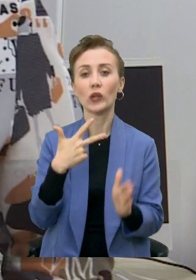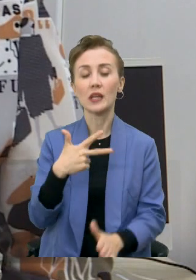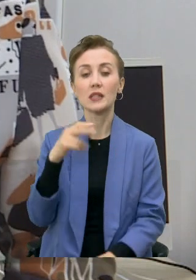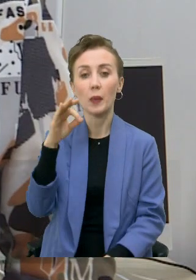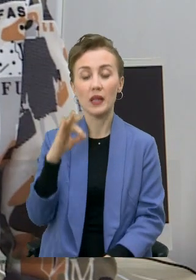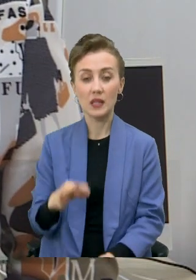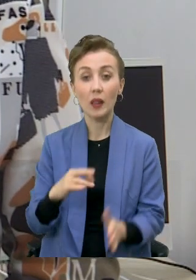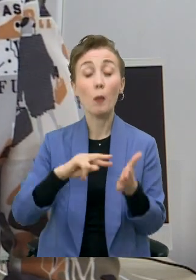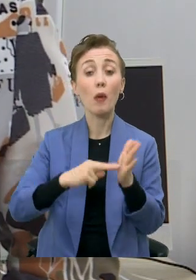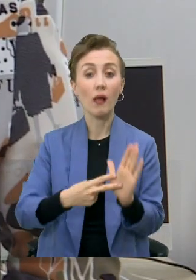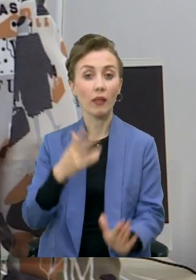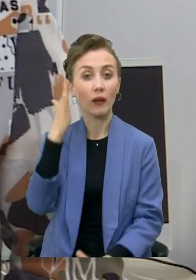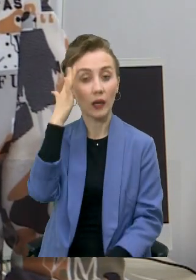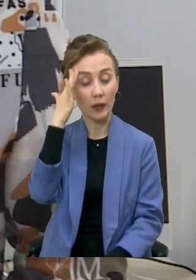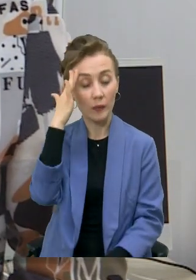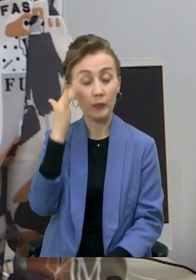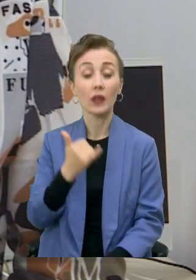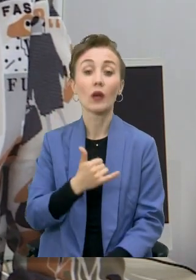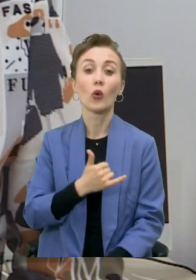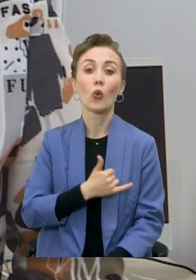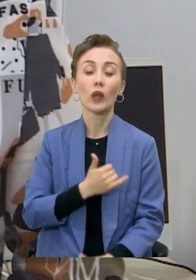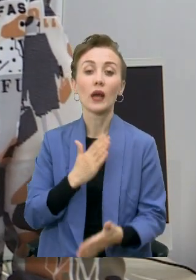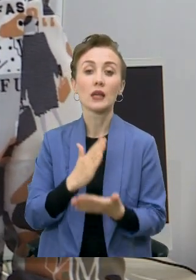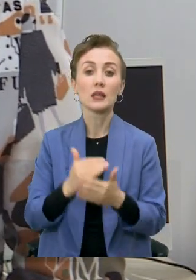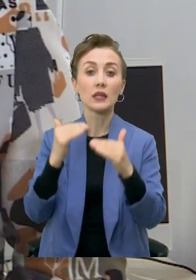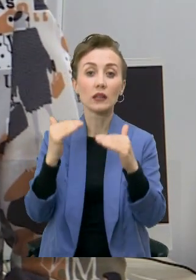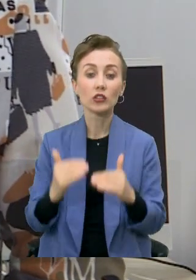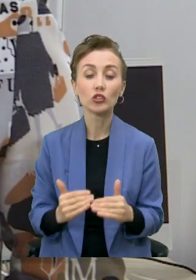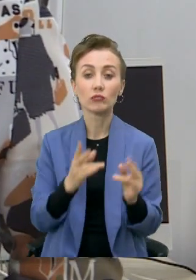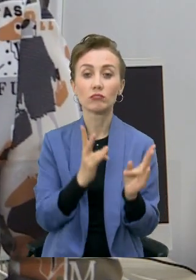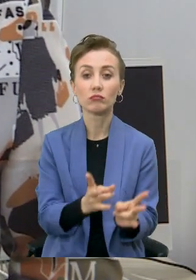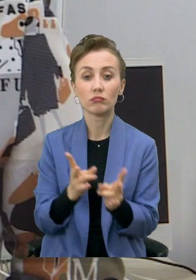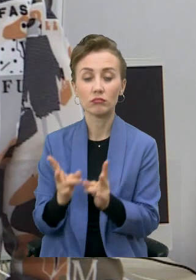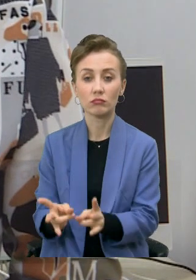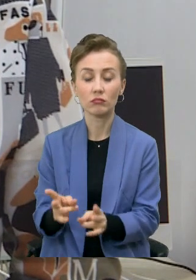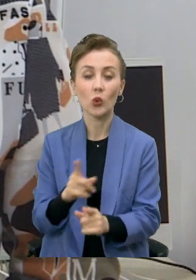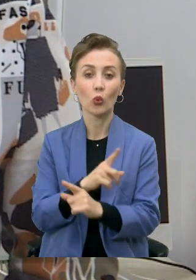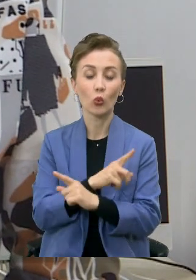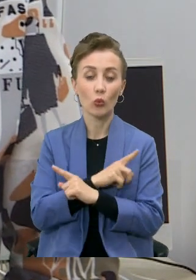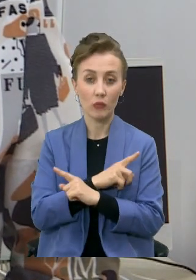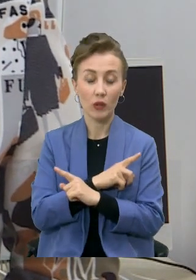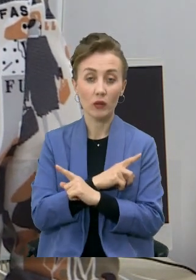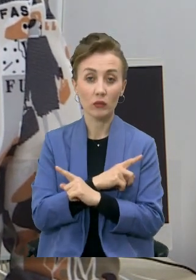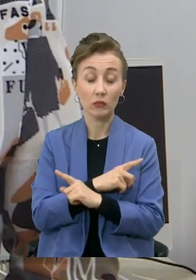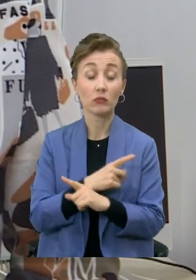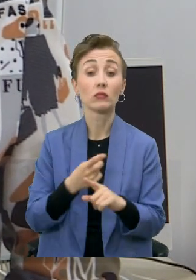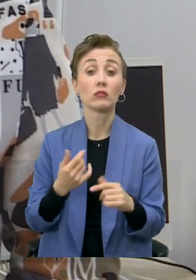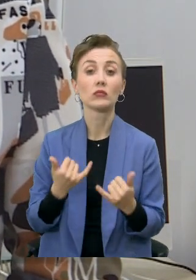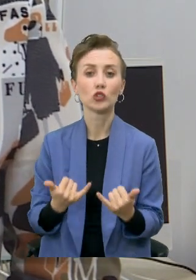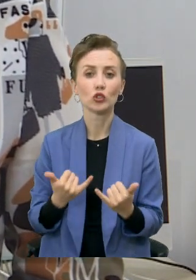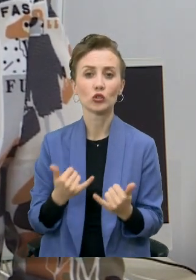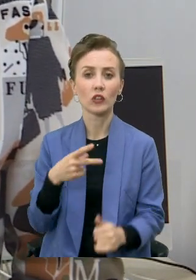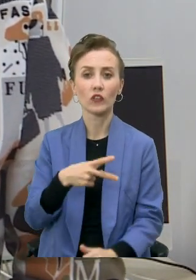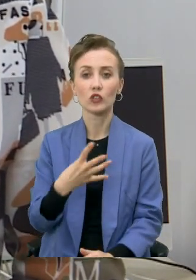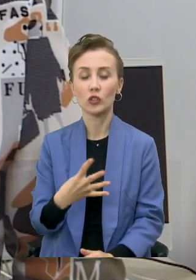же время нам необходимо снизить долю несчастных случаев с летальным исходом. И сейчас наша доля составляет на 2024